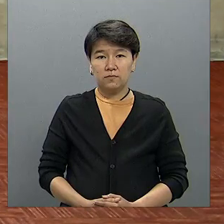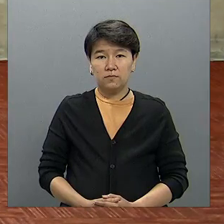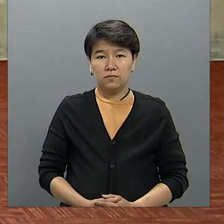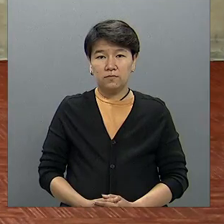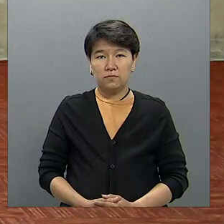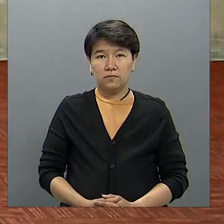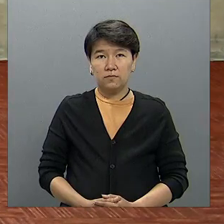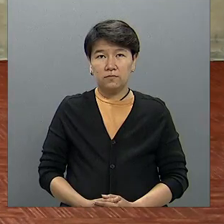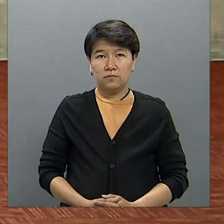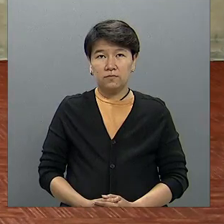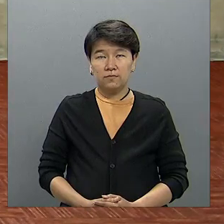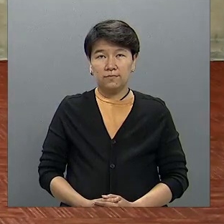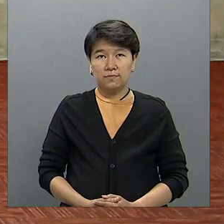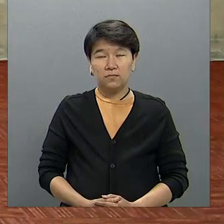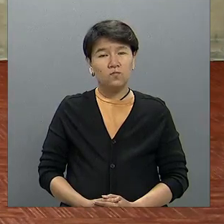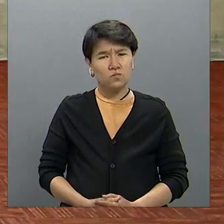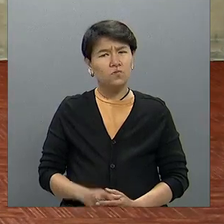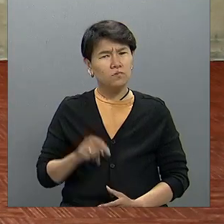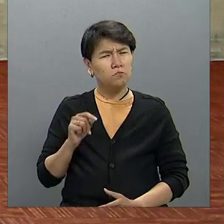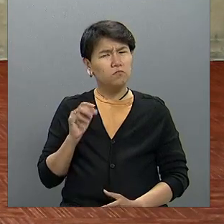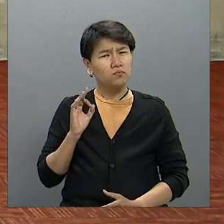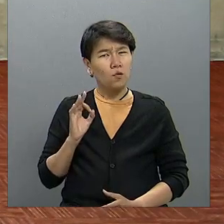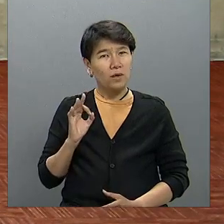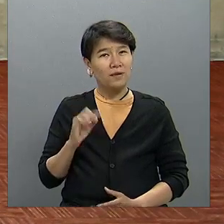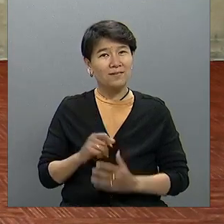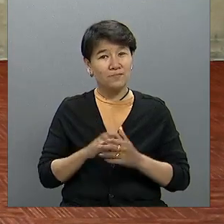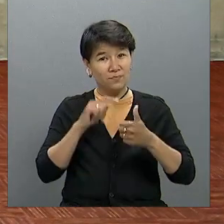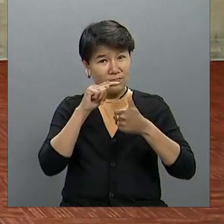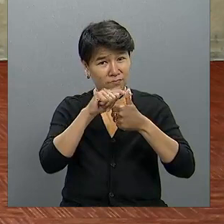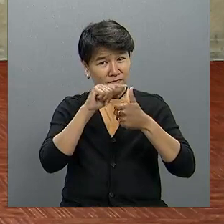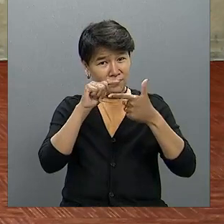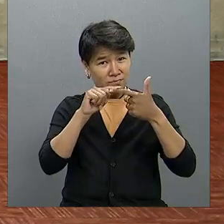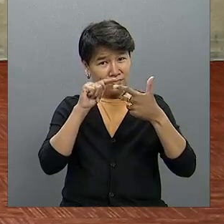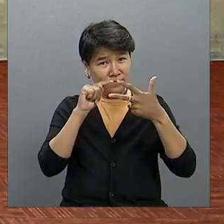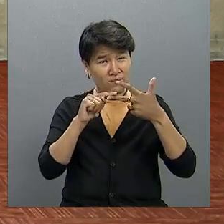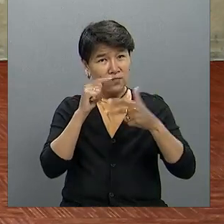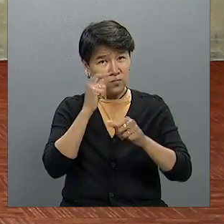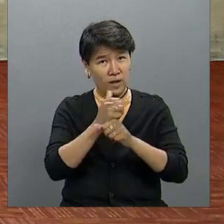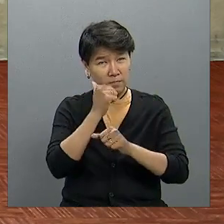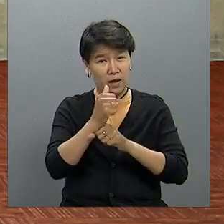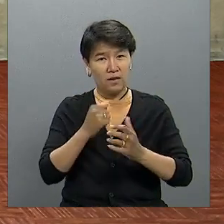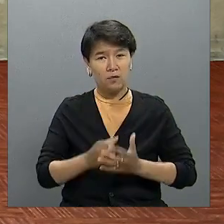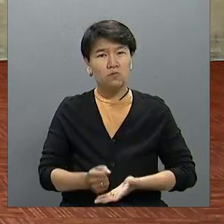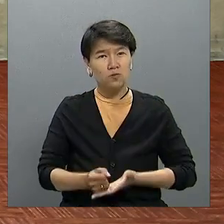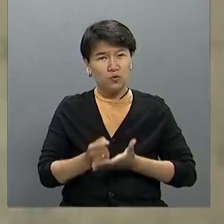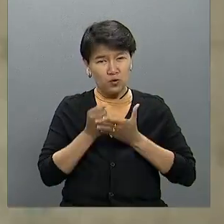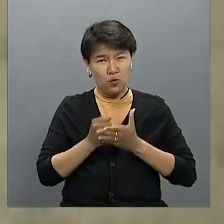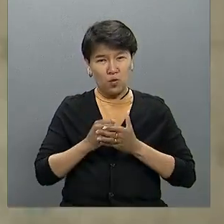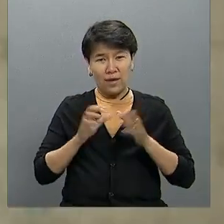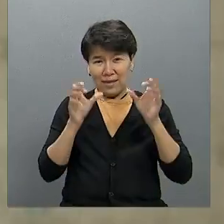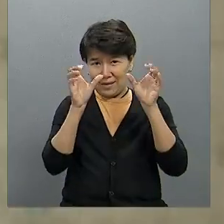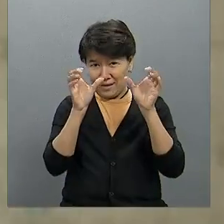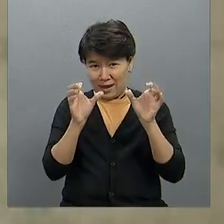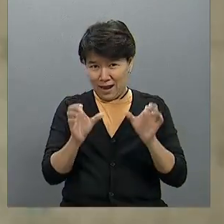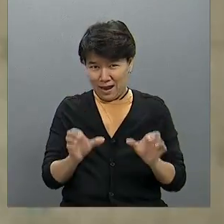โอเคนี่นะคะก็ต้องบอกเลยว่าเป็นท่าที่เราเนี่ยโอ้ได้ออกแรงเกร็งนะที่ต้นขาแล้วก็ก้นนะคะซึ่งต้องบอกเลย